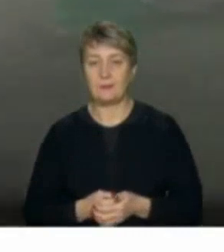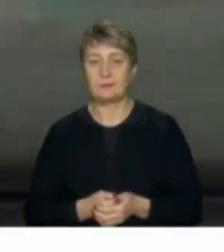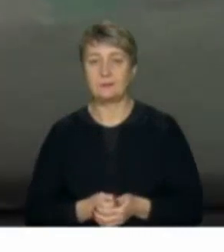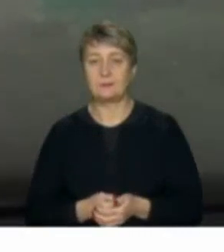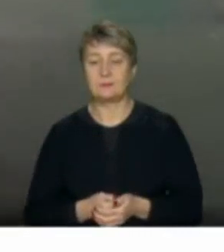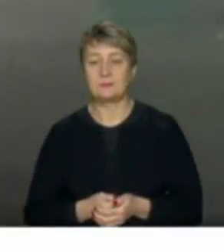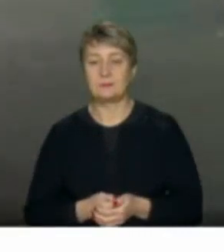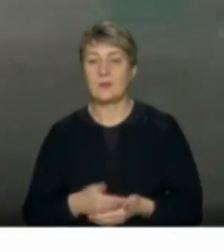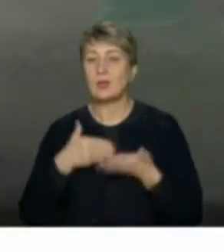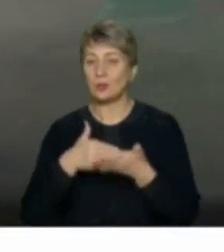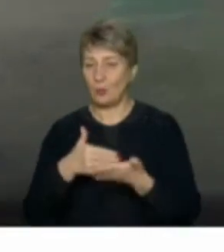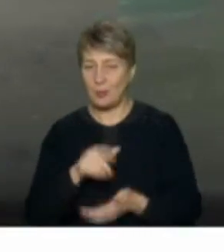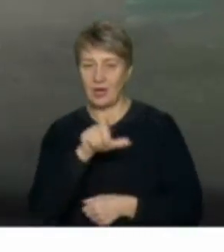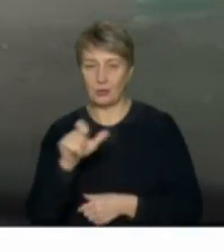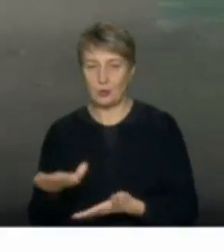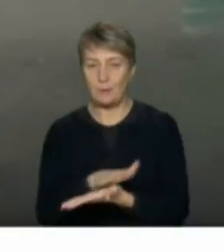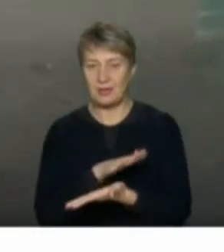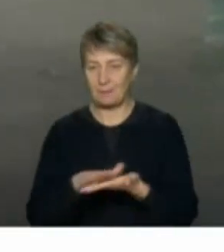Люди допомагають прибирати